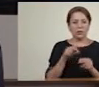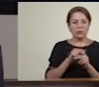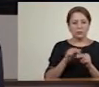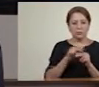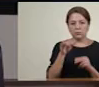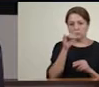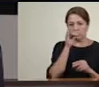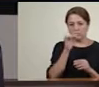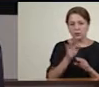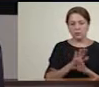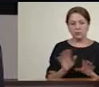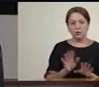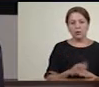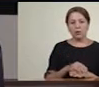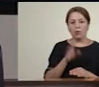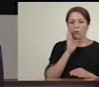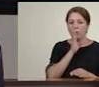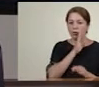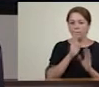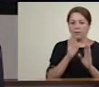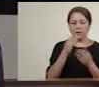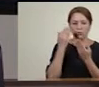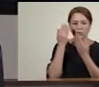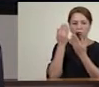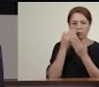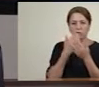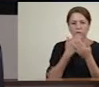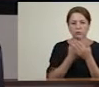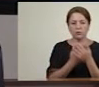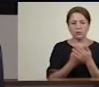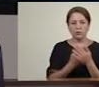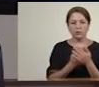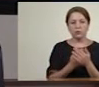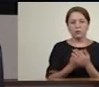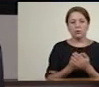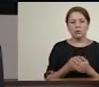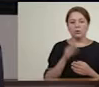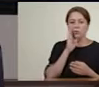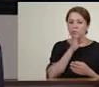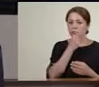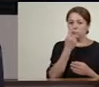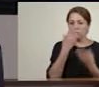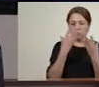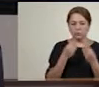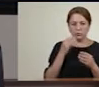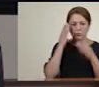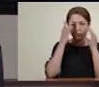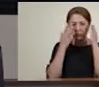bo'lmaydi. Ona faqatgina Allohdan iltijo qiladi. Onasi bir kun tush